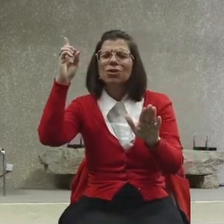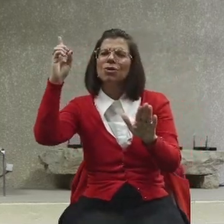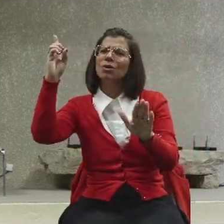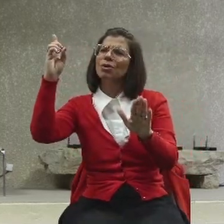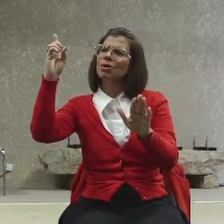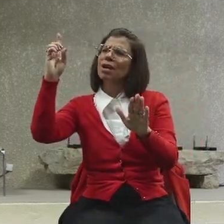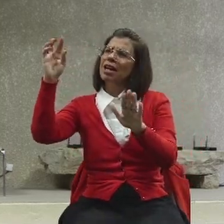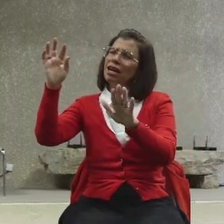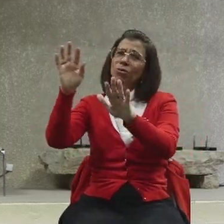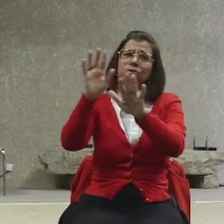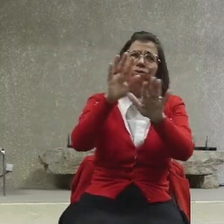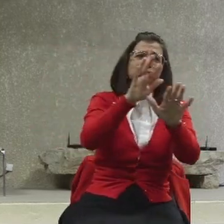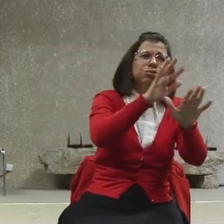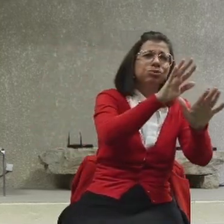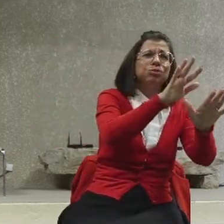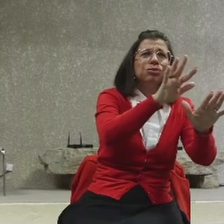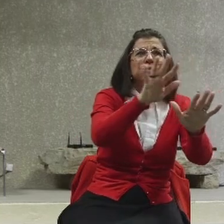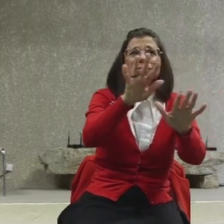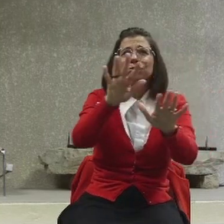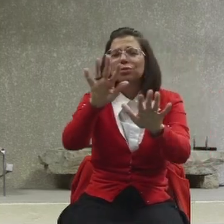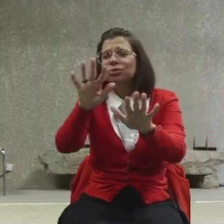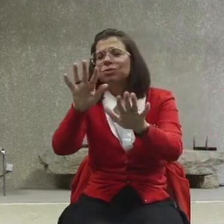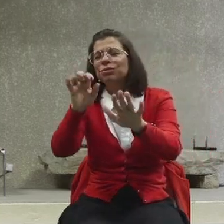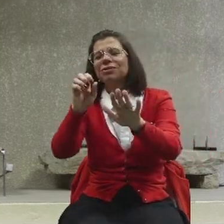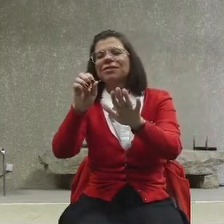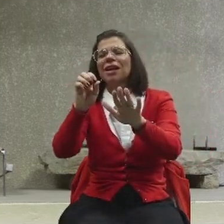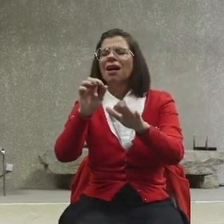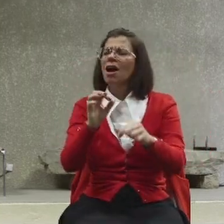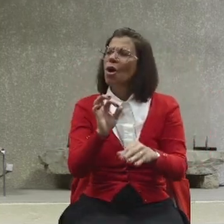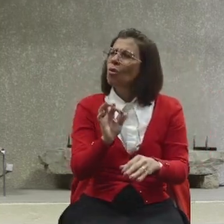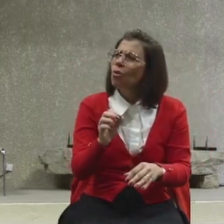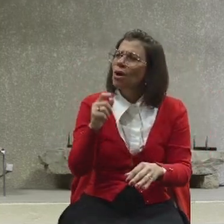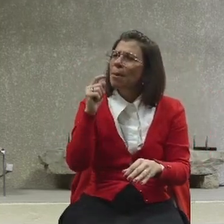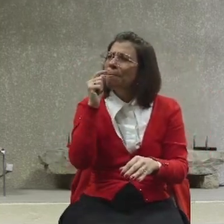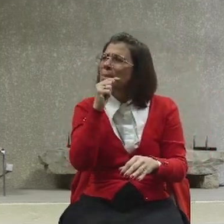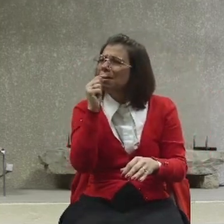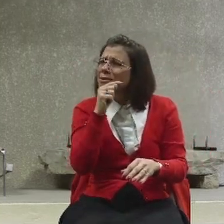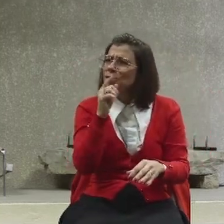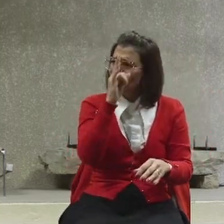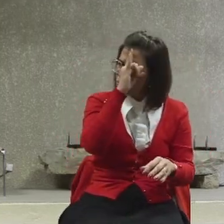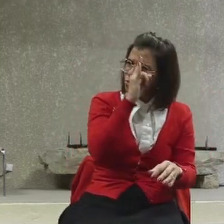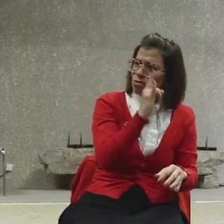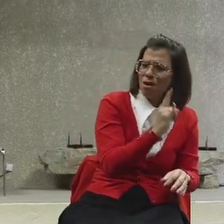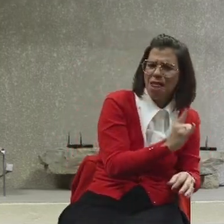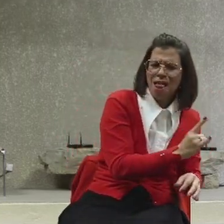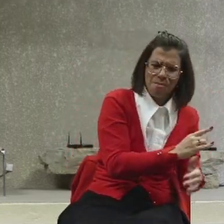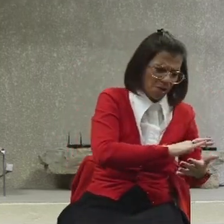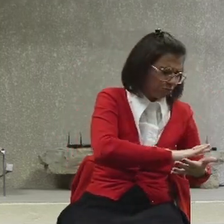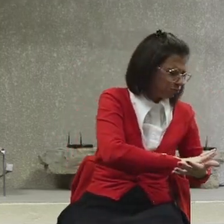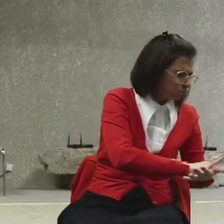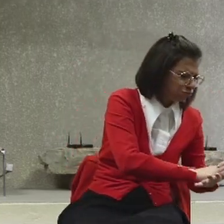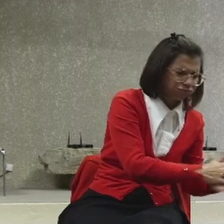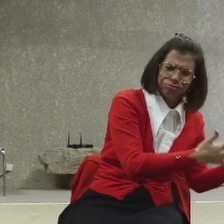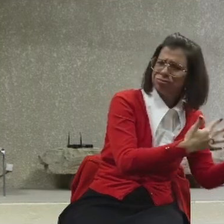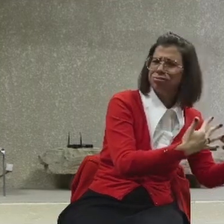tu entres dans cette expérience, alors tu vas vivre aussi dans une vie